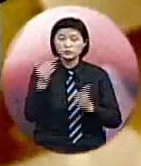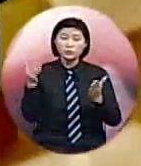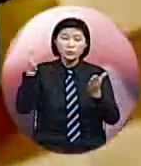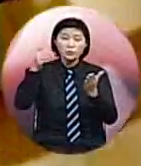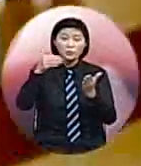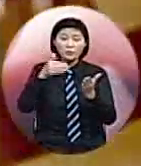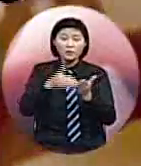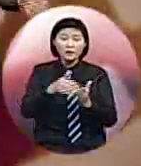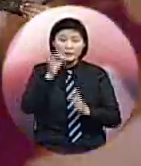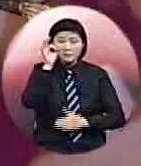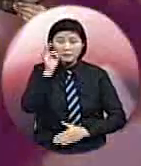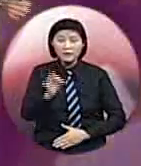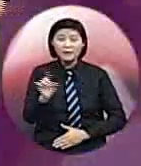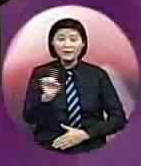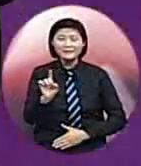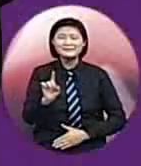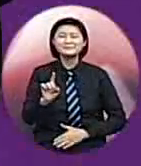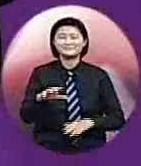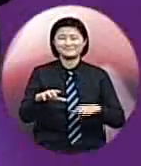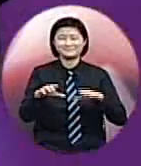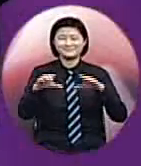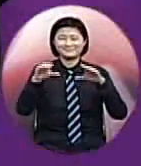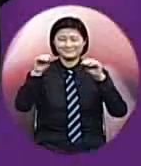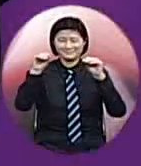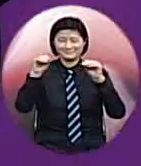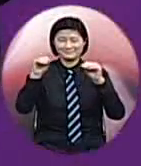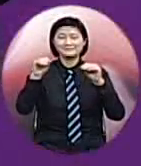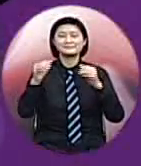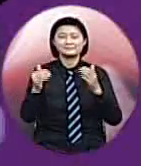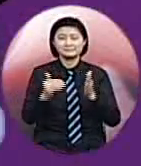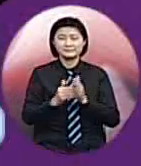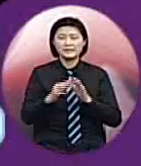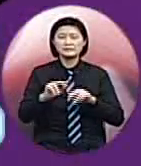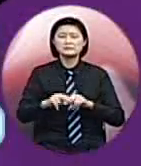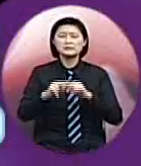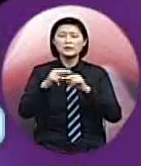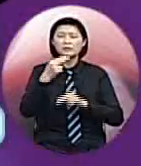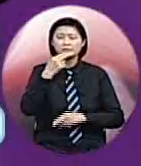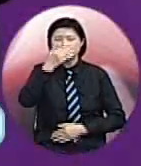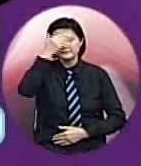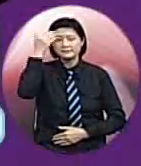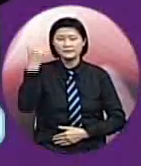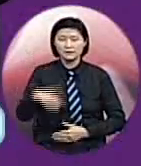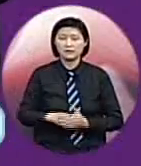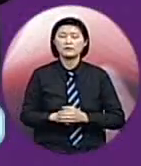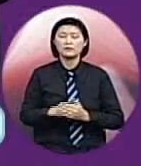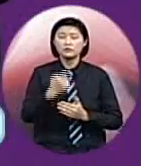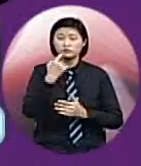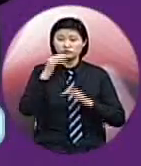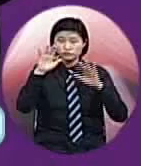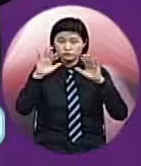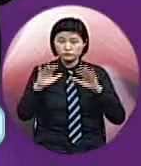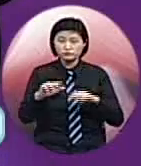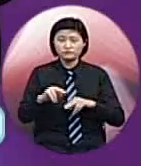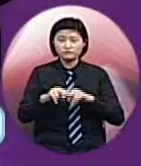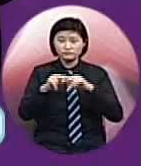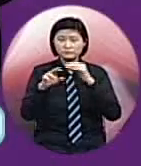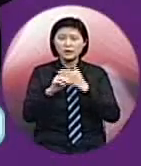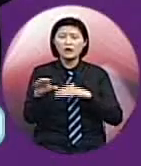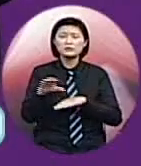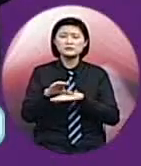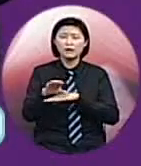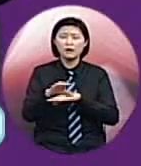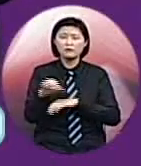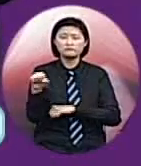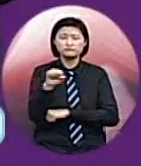도착하고 나니까 그쳤어요. 아, 진눈깨 비해서 그래도 쌓이지 않아서 천만다행입니다. 네. 이 눈이 쌓이면은 자동차 운행이 불편해가지고 차가